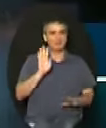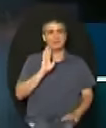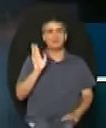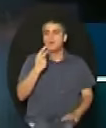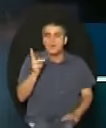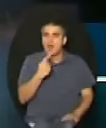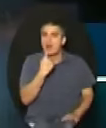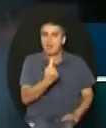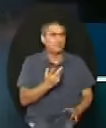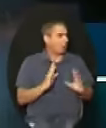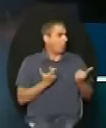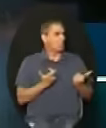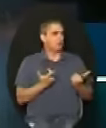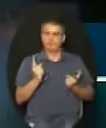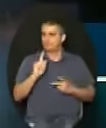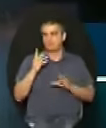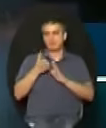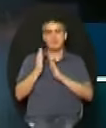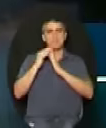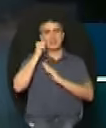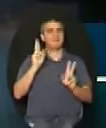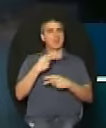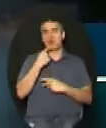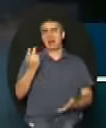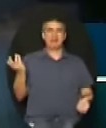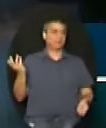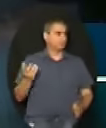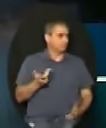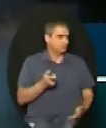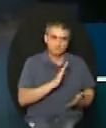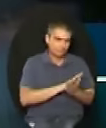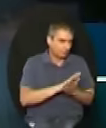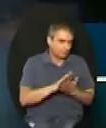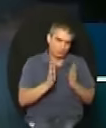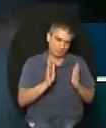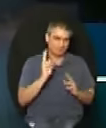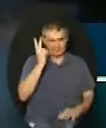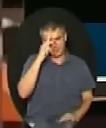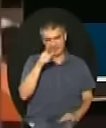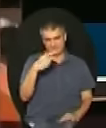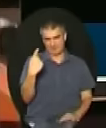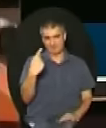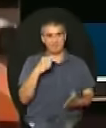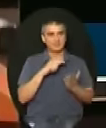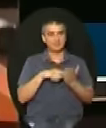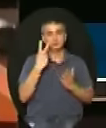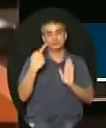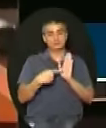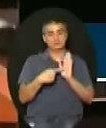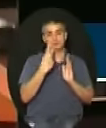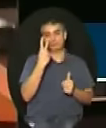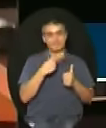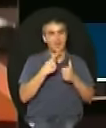דל שפתיו. למה? לא נכנסות בשערי הבית הלבן. לא, אני אגיד לך, לא, לא, מאוד פשוט, וצריך להבין אותו, משום שזה שתי סיפות. אחת,